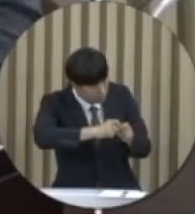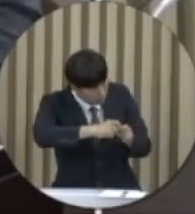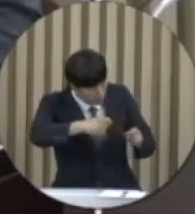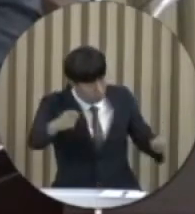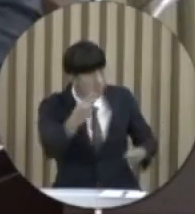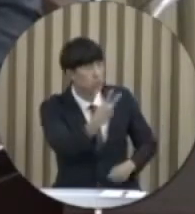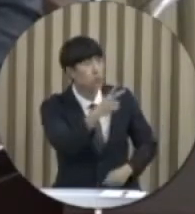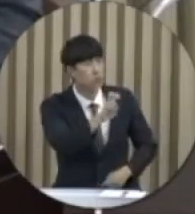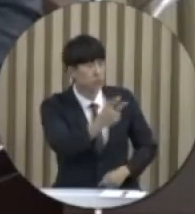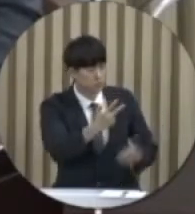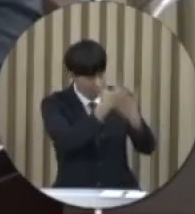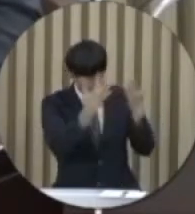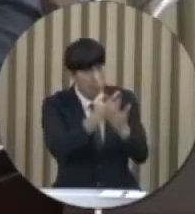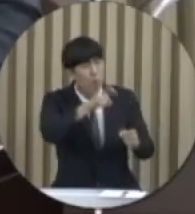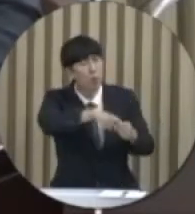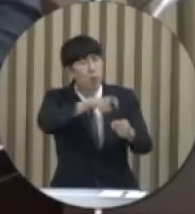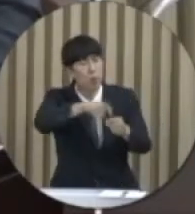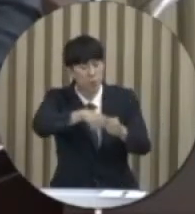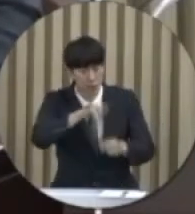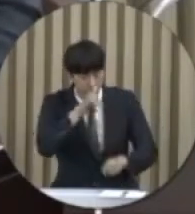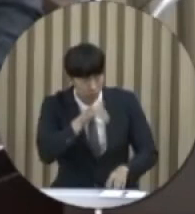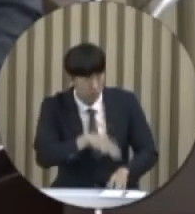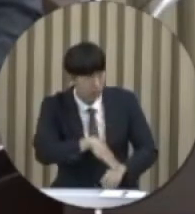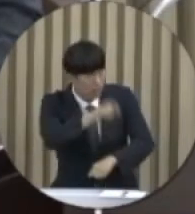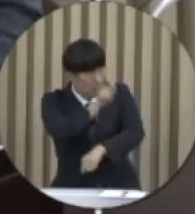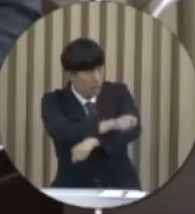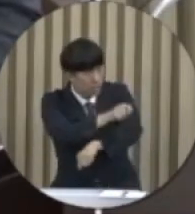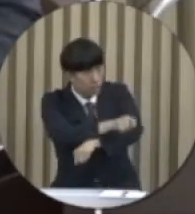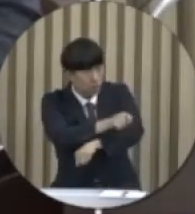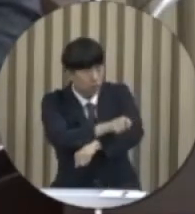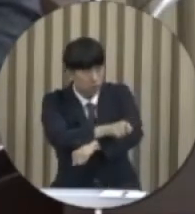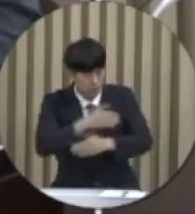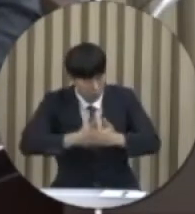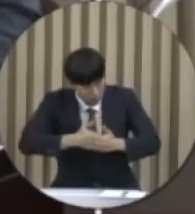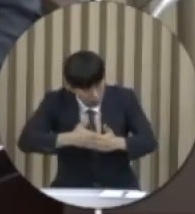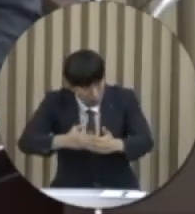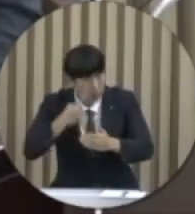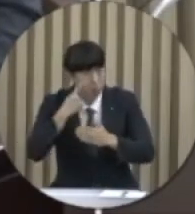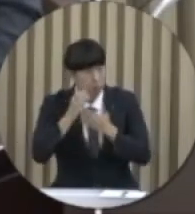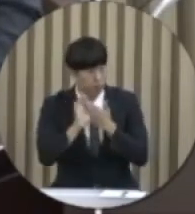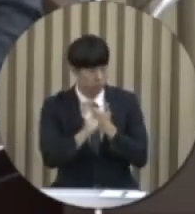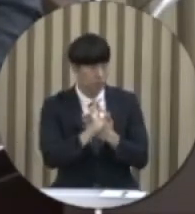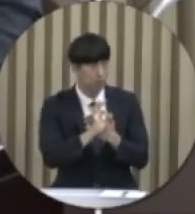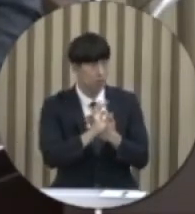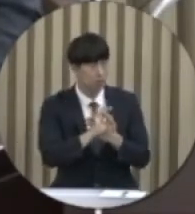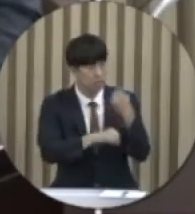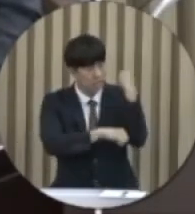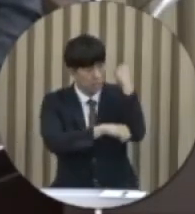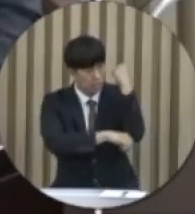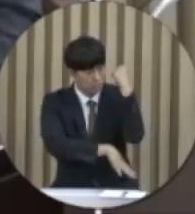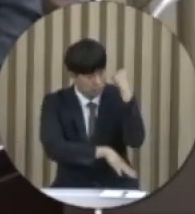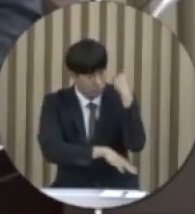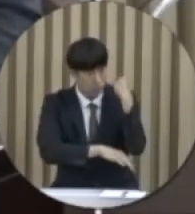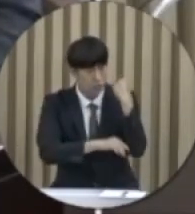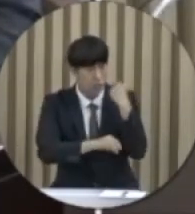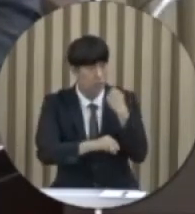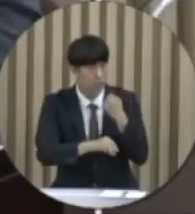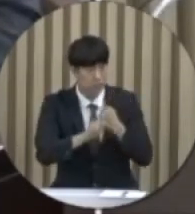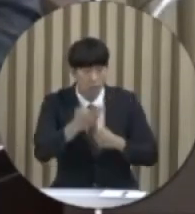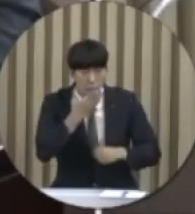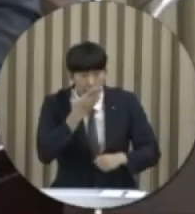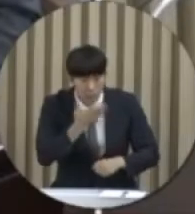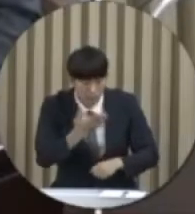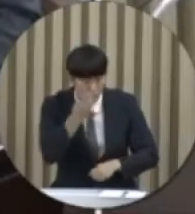두고 있습니다. 근데 행정의 이제 절차를 보게 되면 기본적으로 타당성 검토,